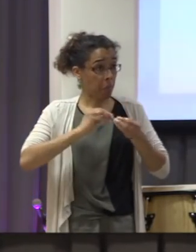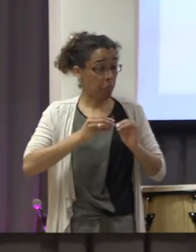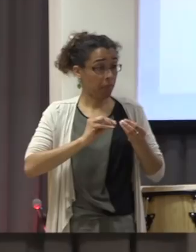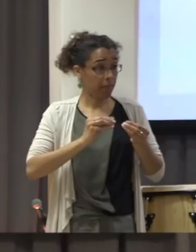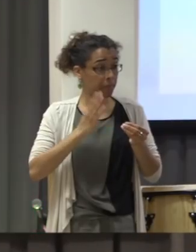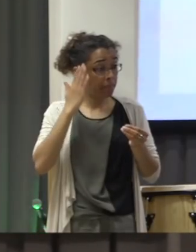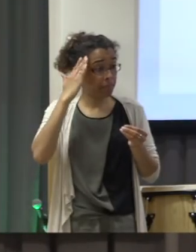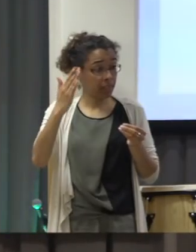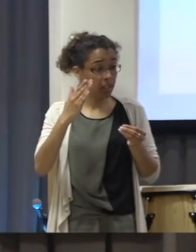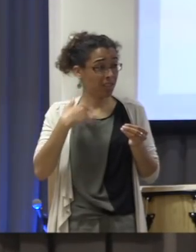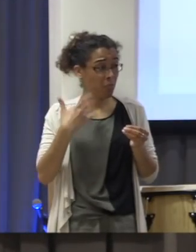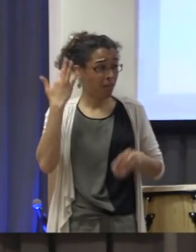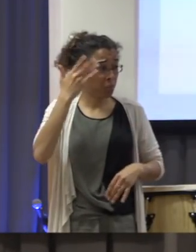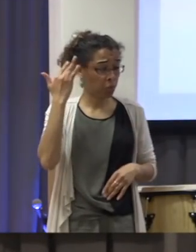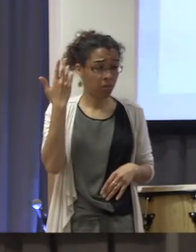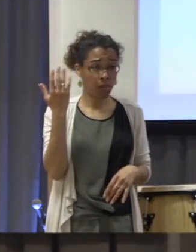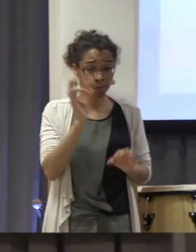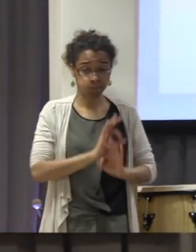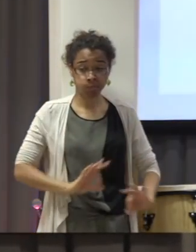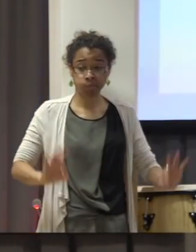je n'ai pas de soucis.